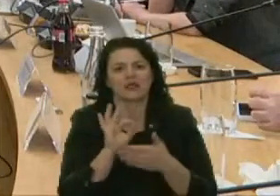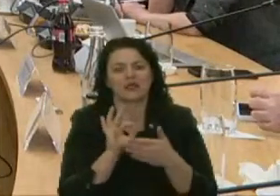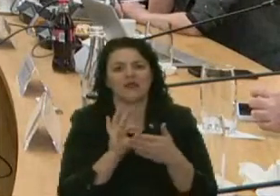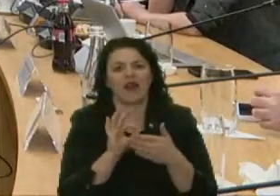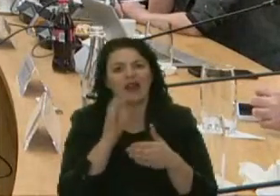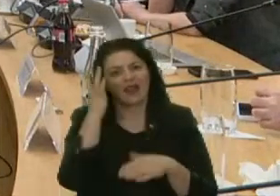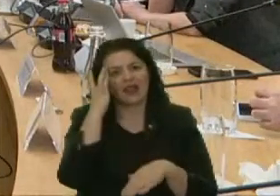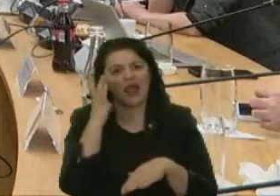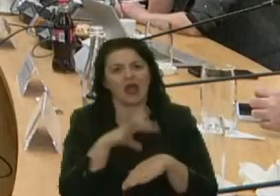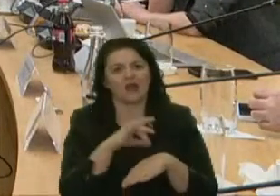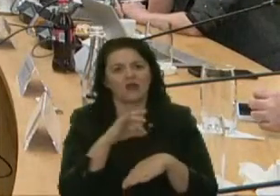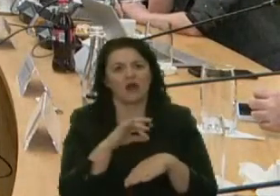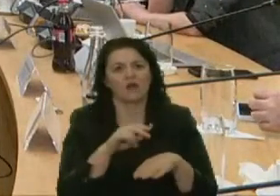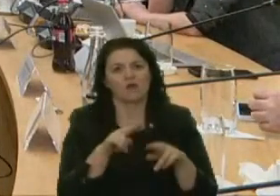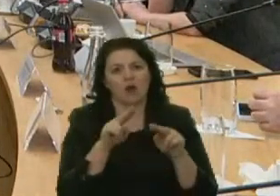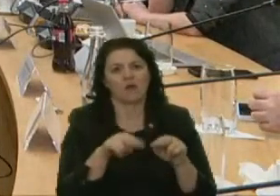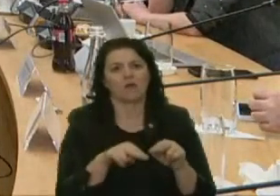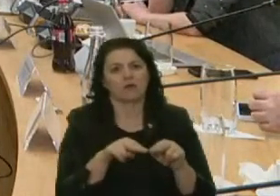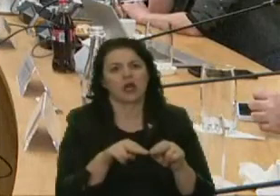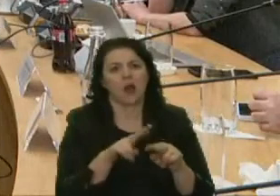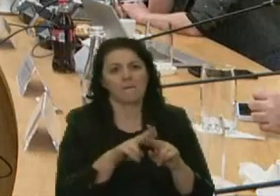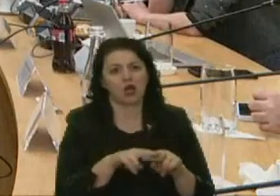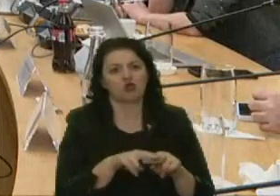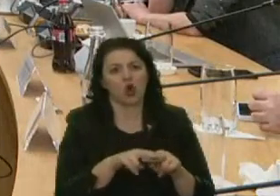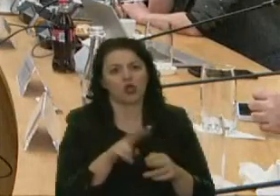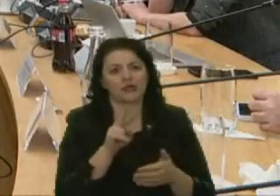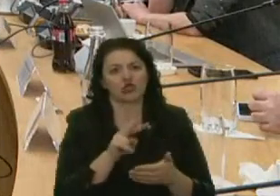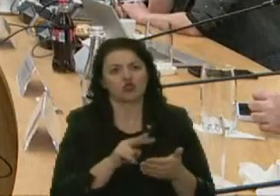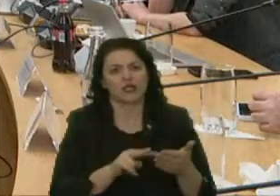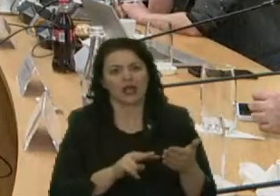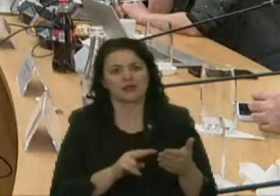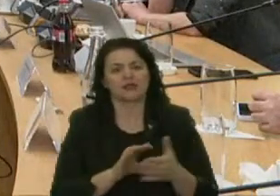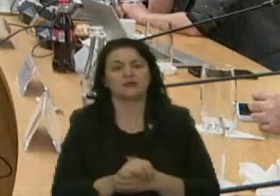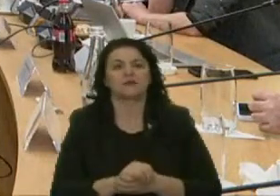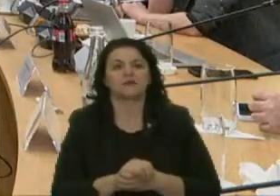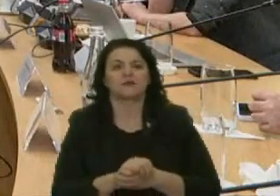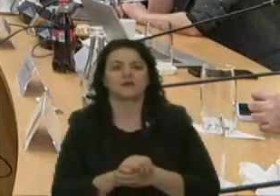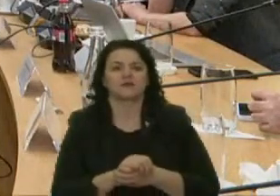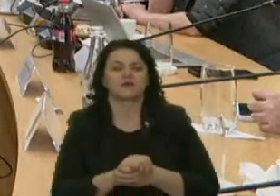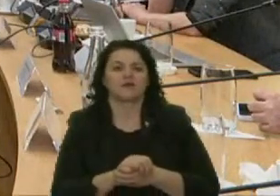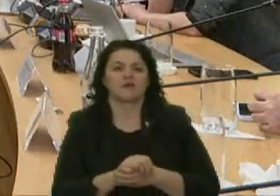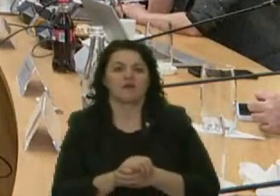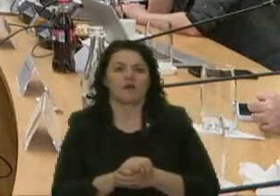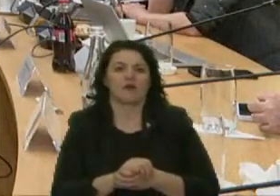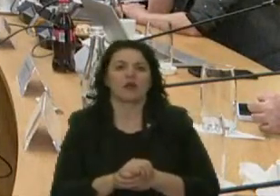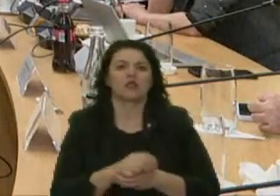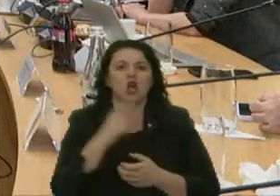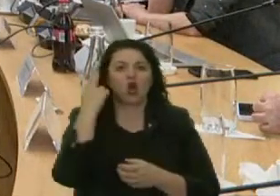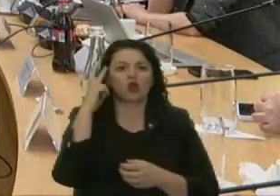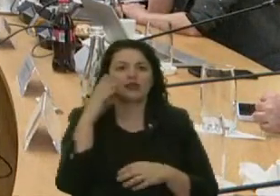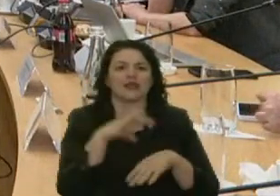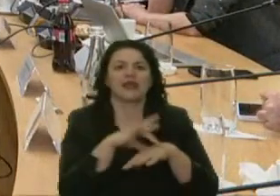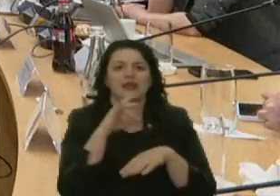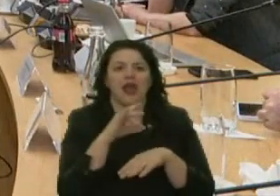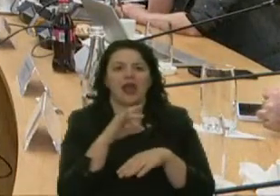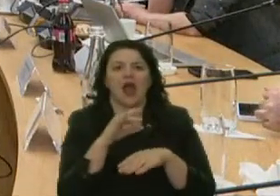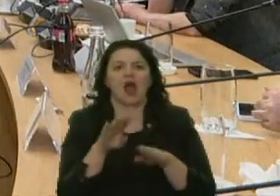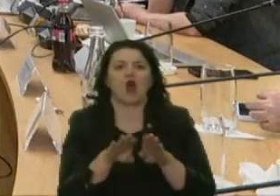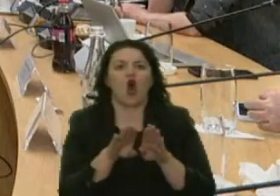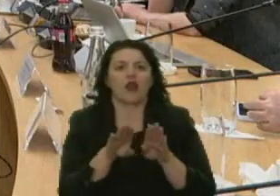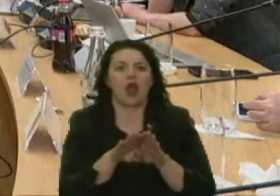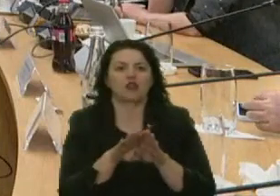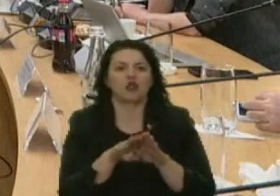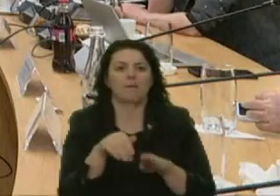permisiunea voastră am să stau jos să le să le să le citesc ă vin în în continuarea ideii susținută de de colega mea